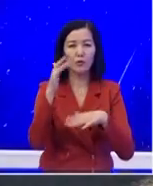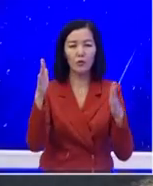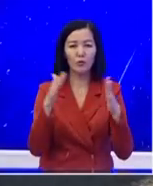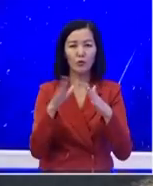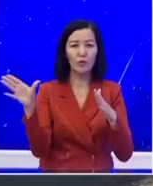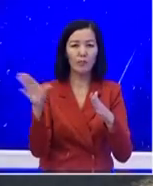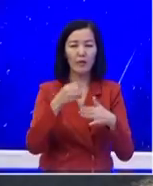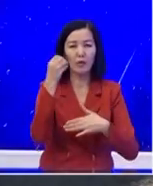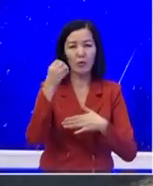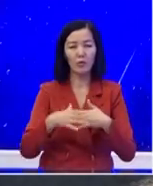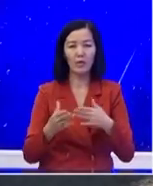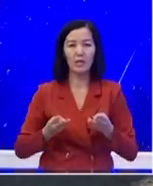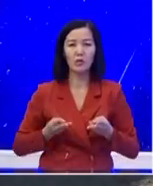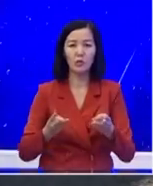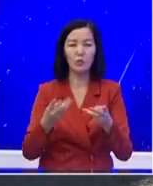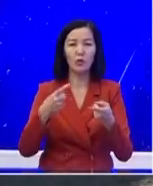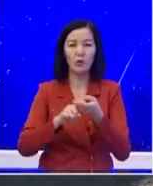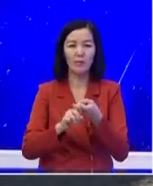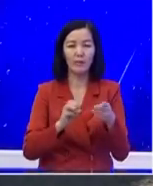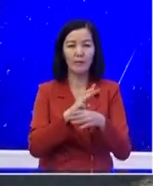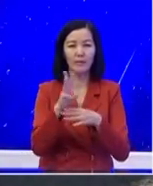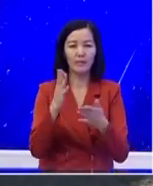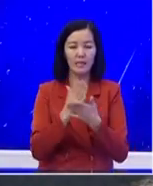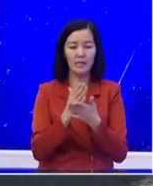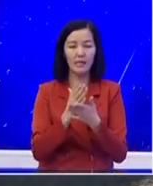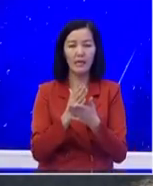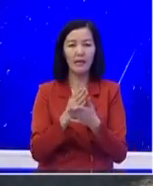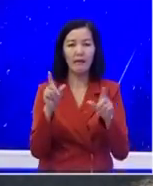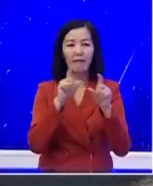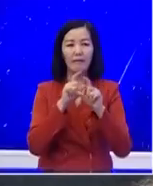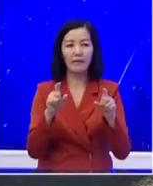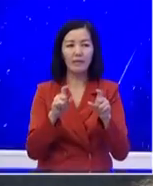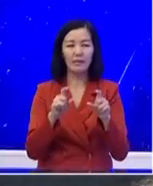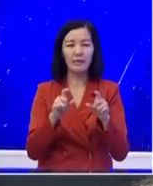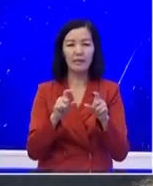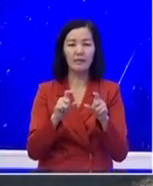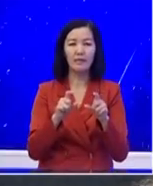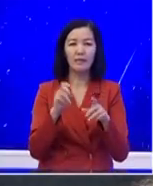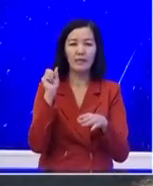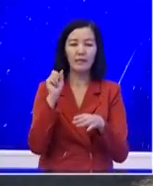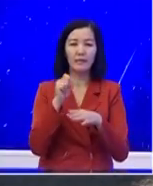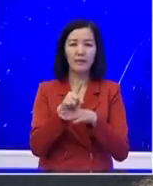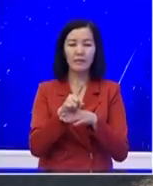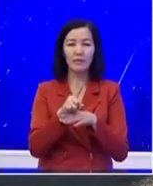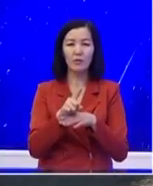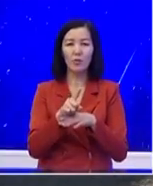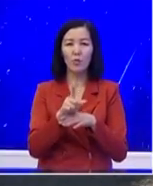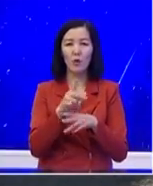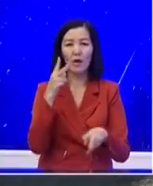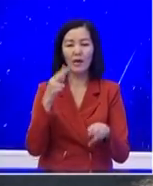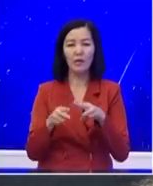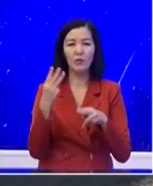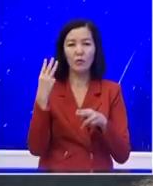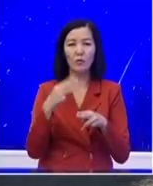сол орталық жылу қазандығы арқылы жылуын алуда. Ол нысандарында тапсыру мерзімі 30-шы шілде, 30-шы